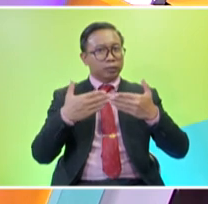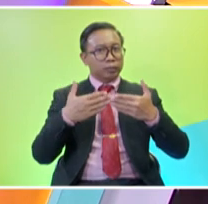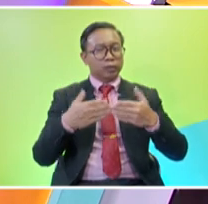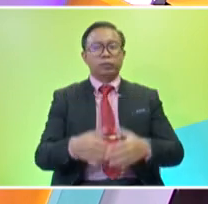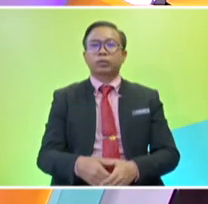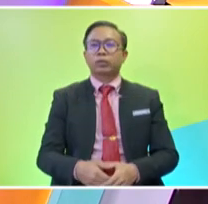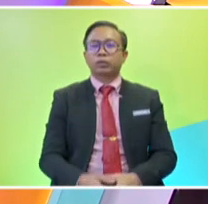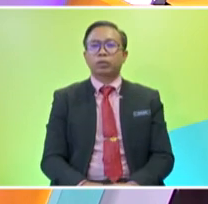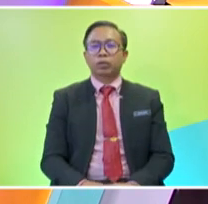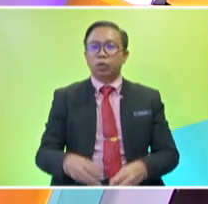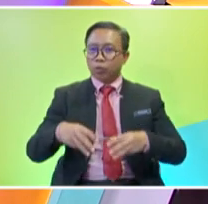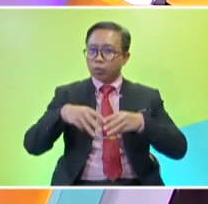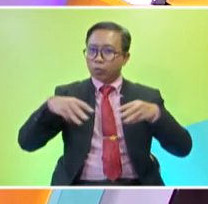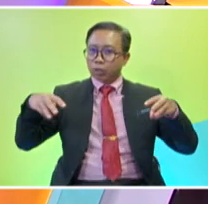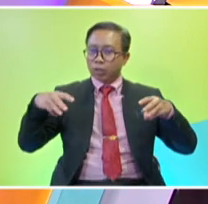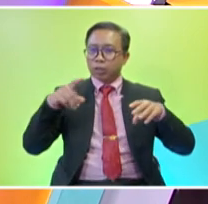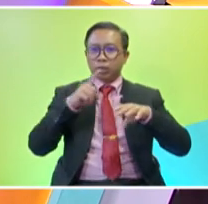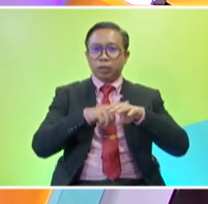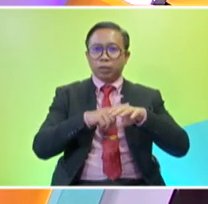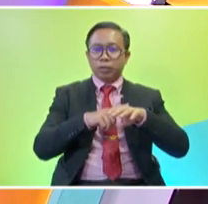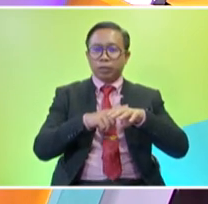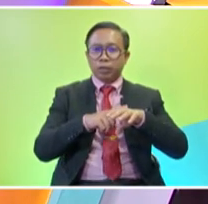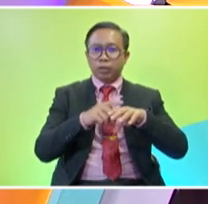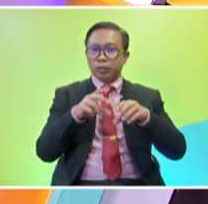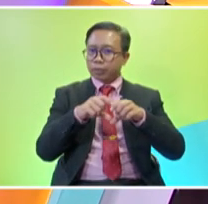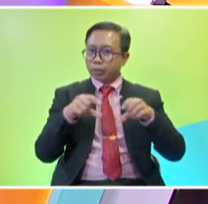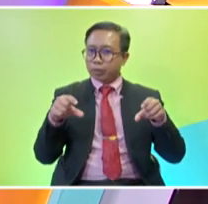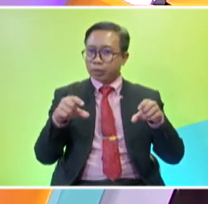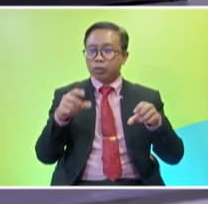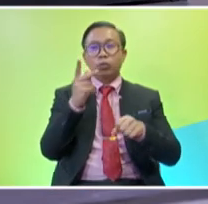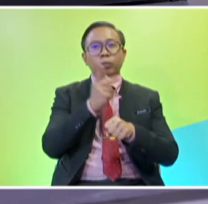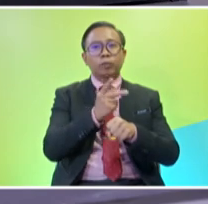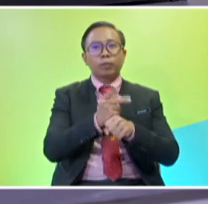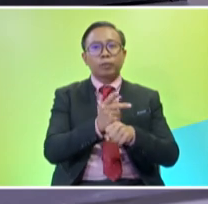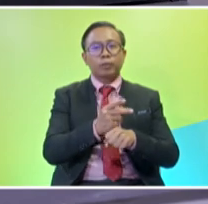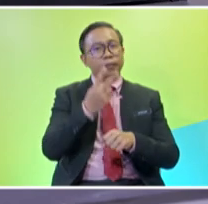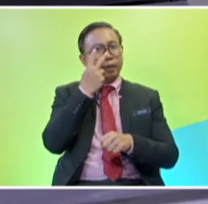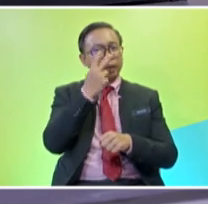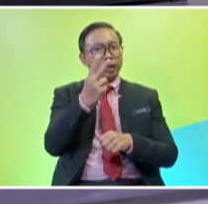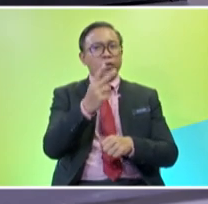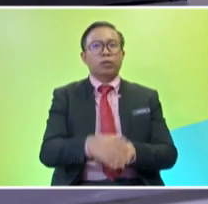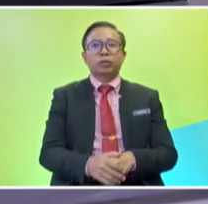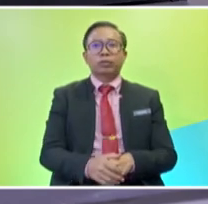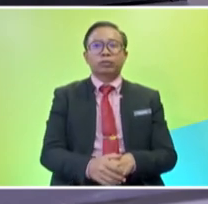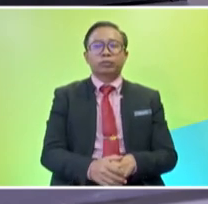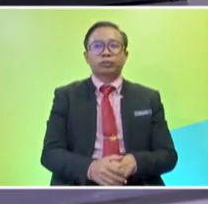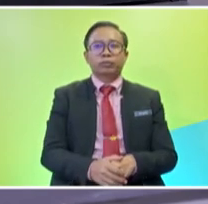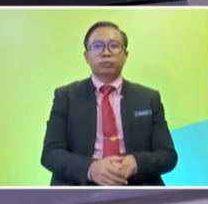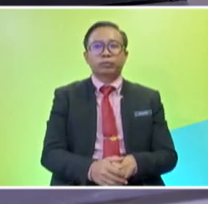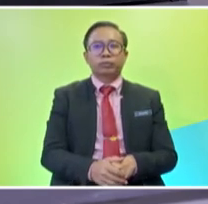buaya penyambung pada kepingan kubrom kita tengok terdapat